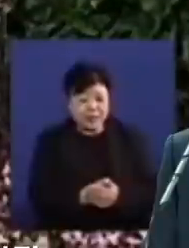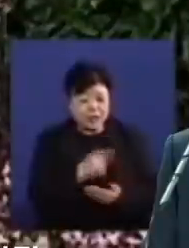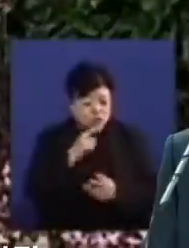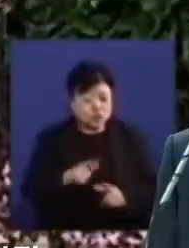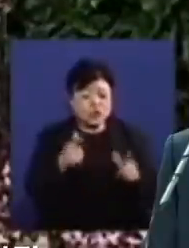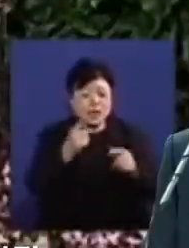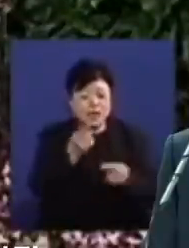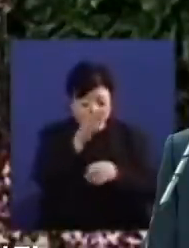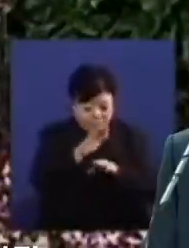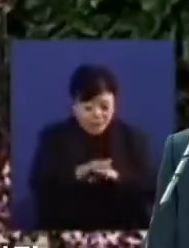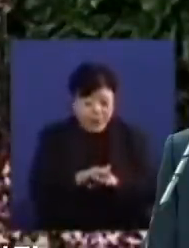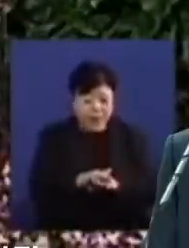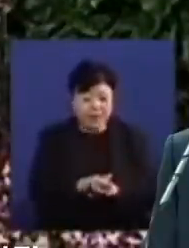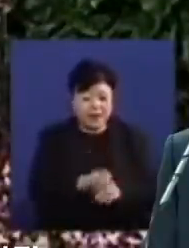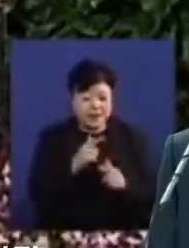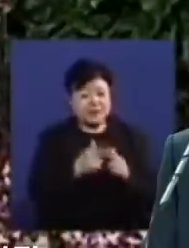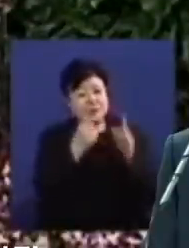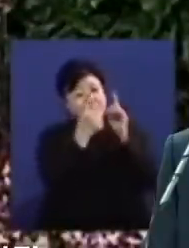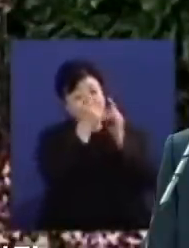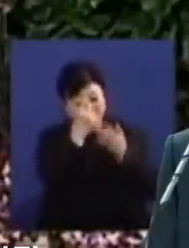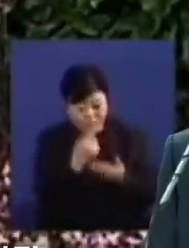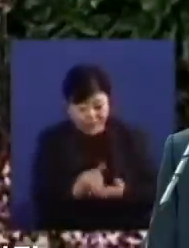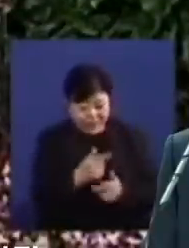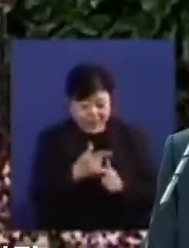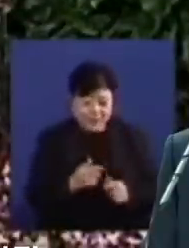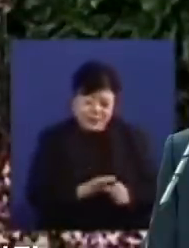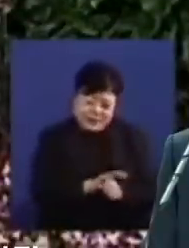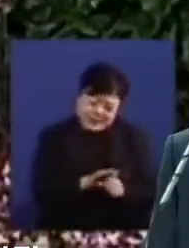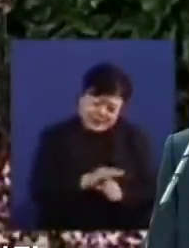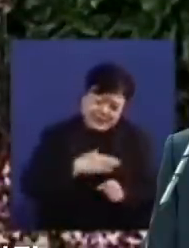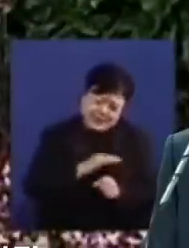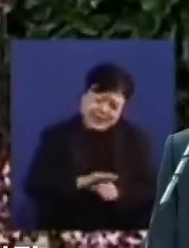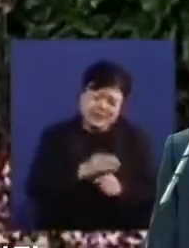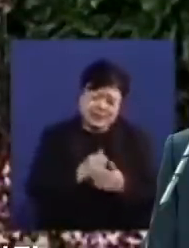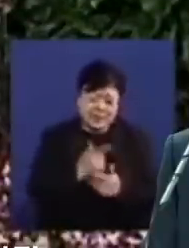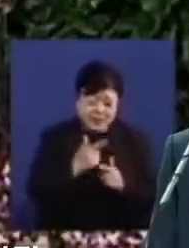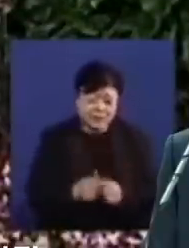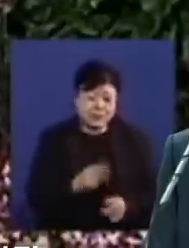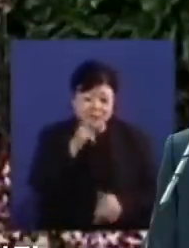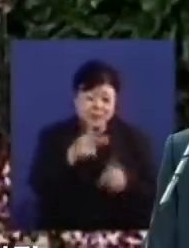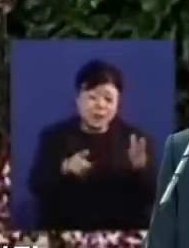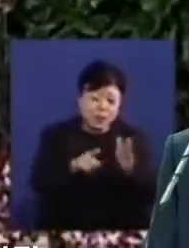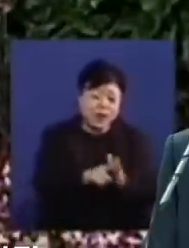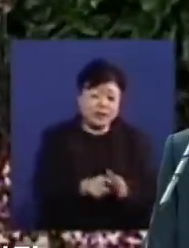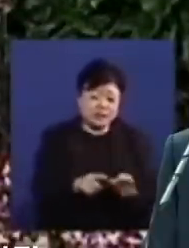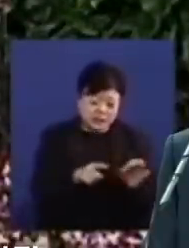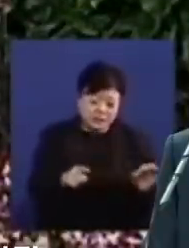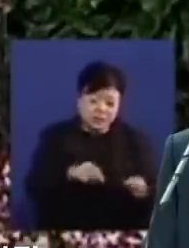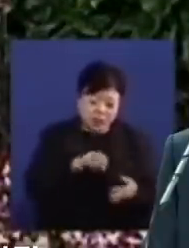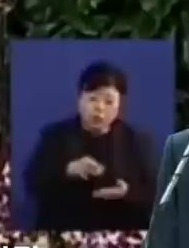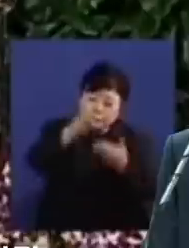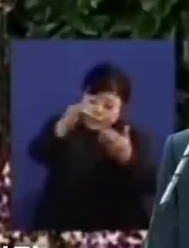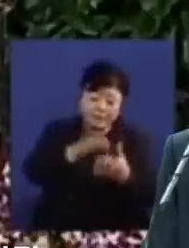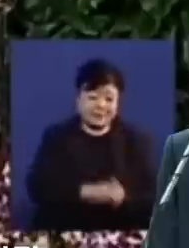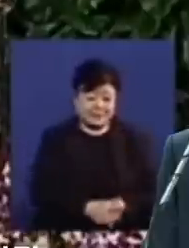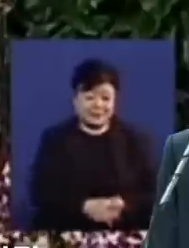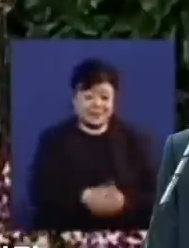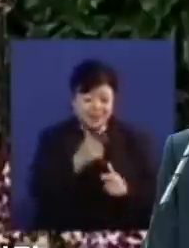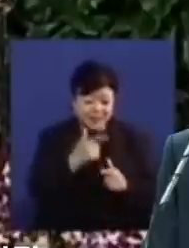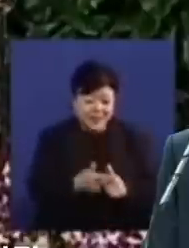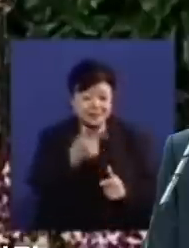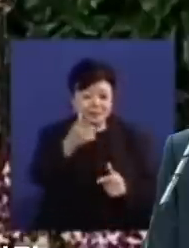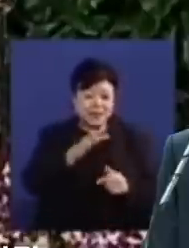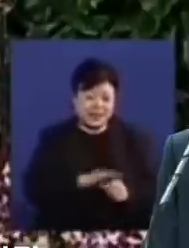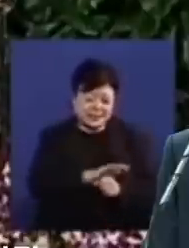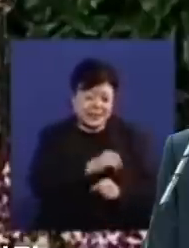교회에 예수님 만나러 가고, 예수님이 나를 사랑하시기 때문에 나는 예수님의 사업을 위해서 11조 내고 헌금 드리고, 예수님이